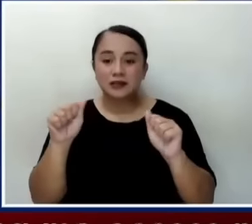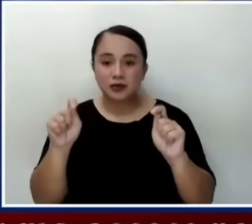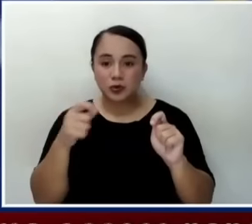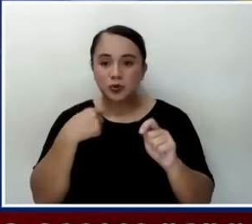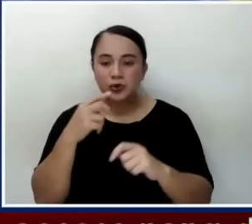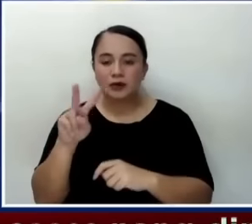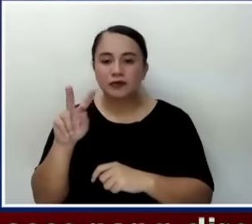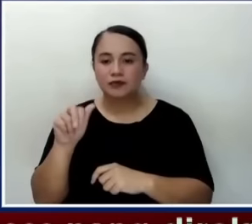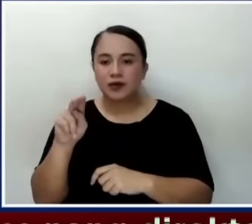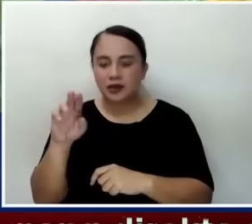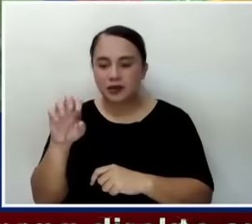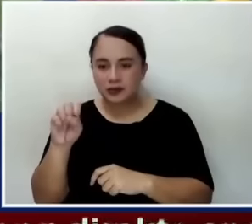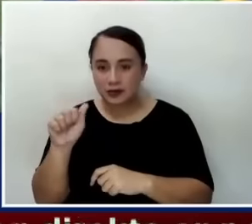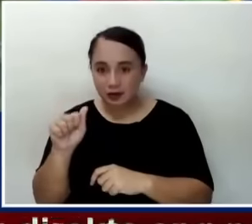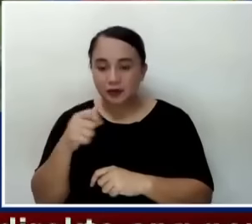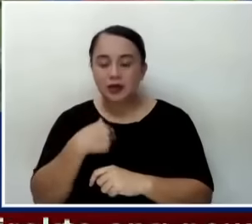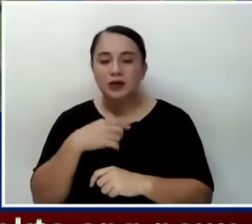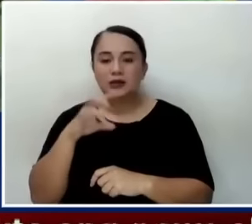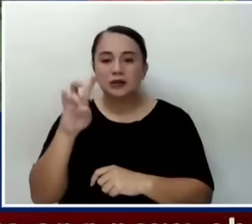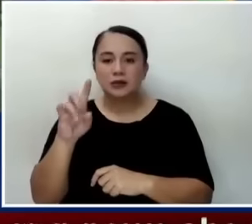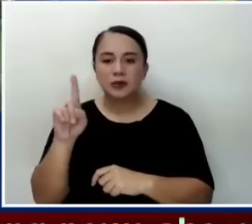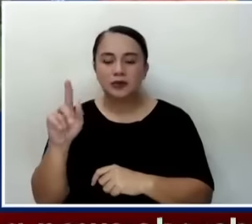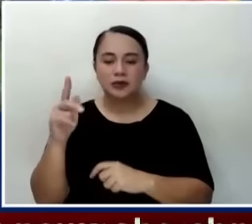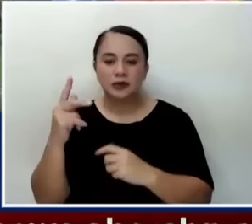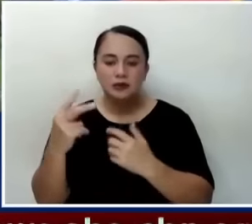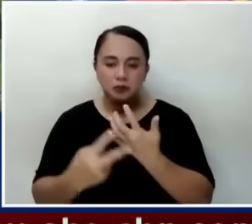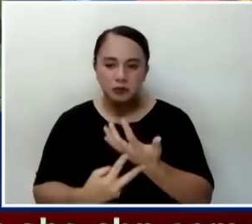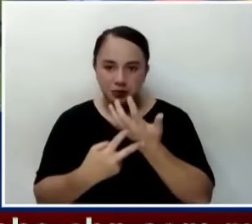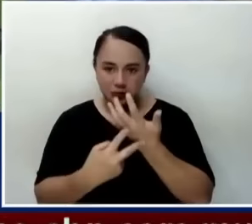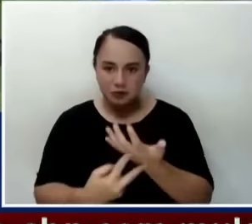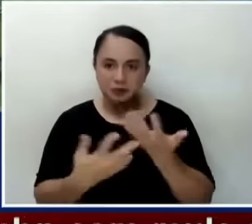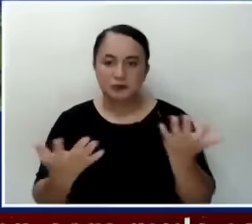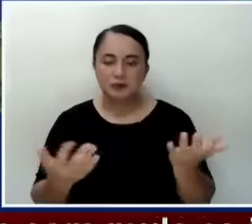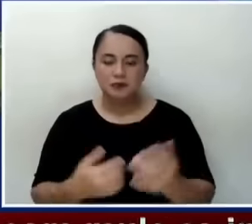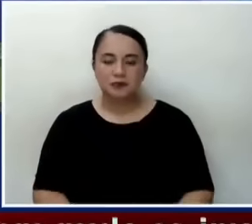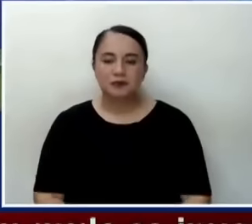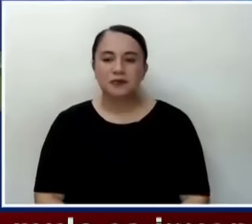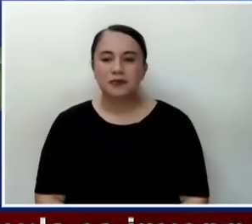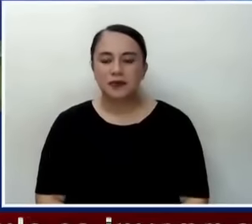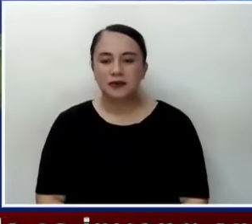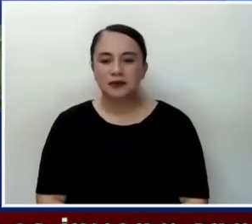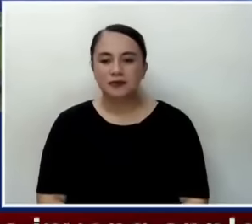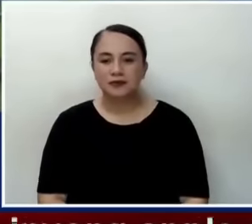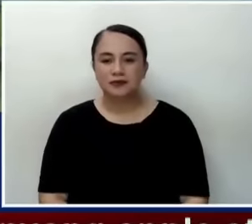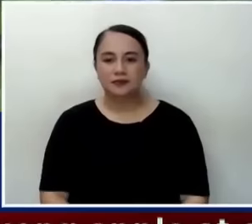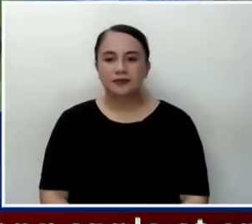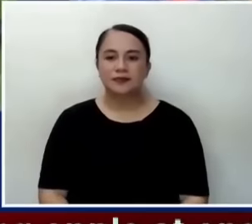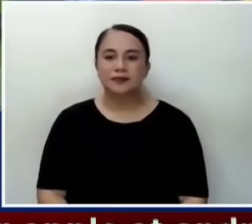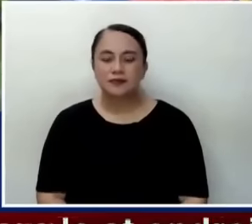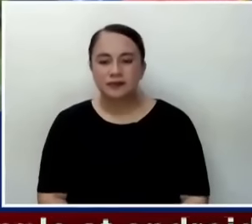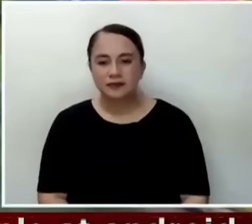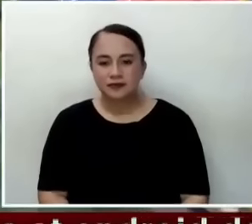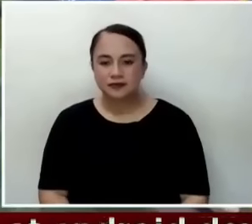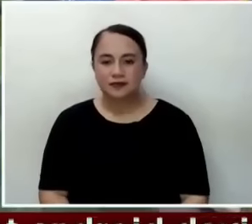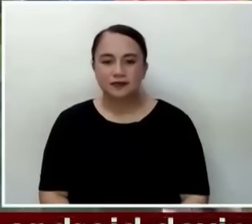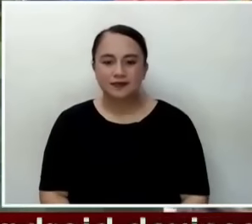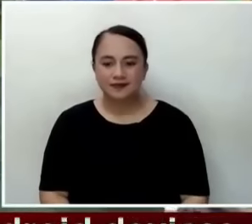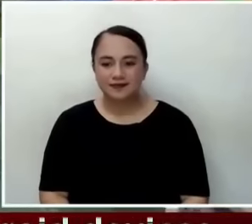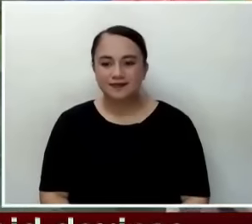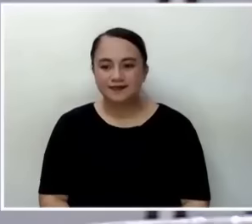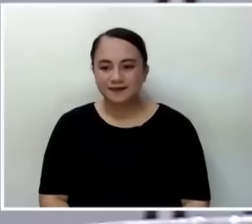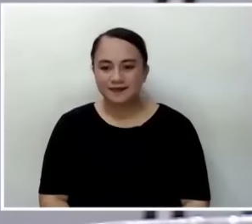Vanessa Sarno sa 71-kilogram division. Diane Castillejo, POC Media, Paris 2024.